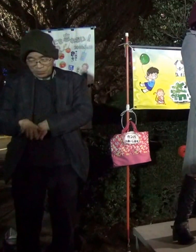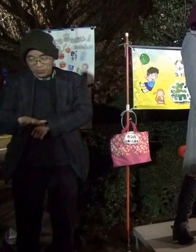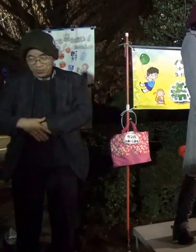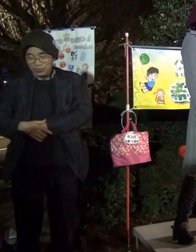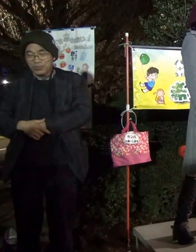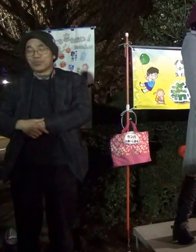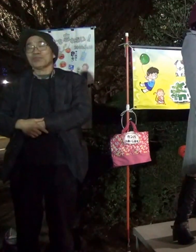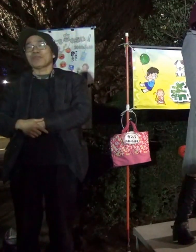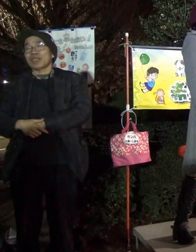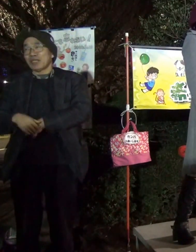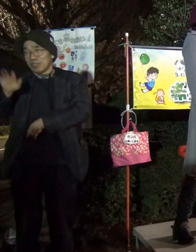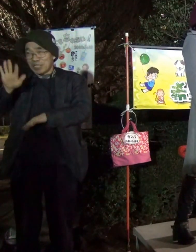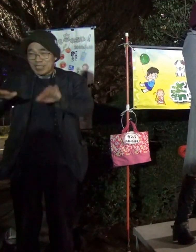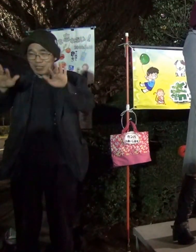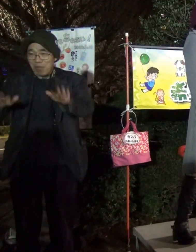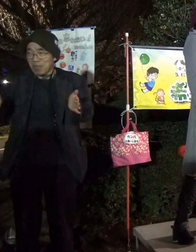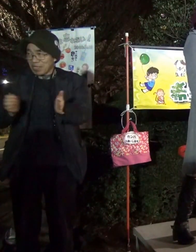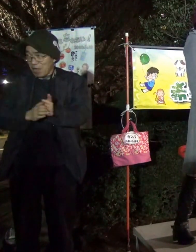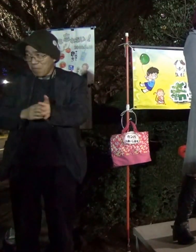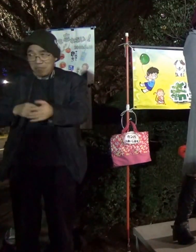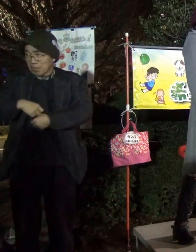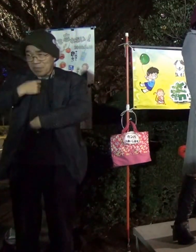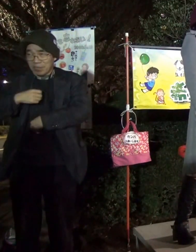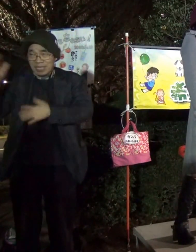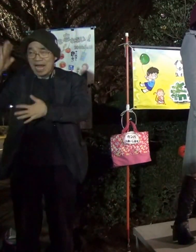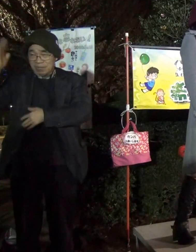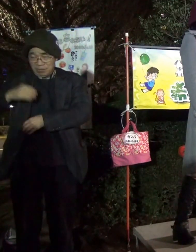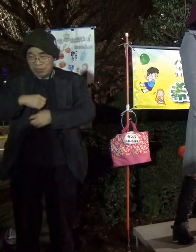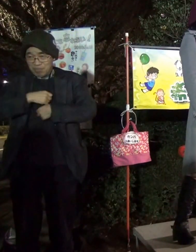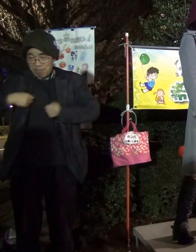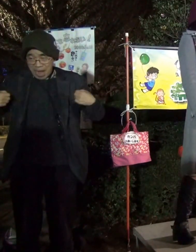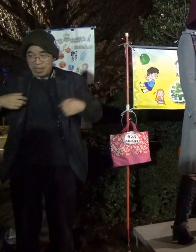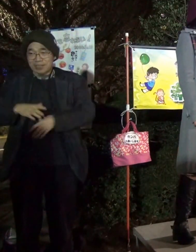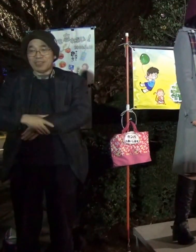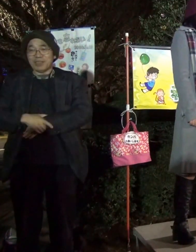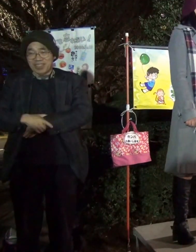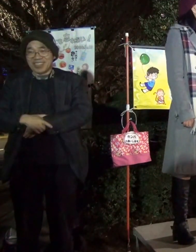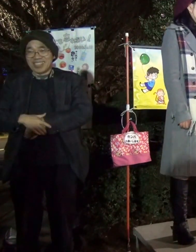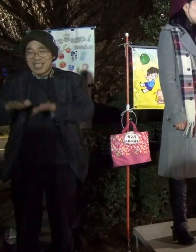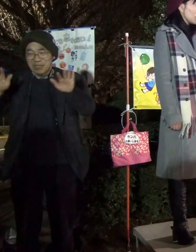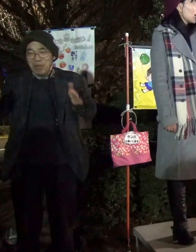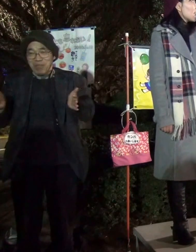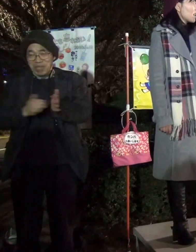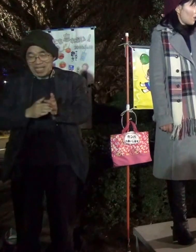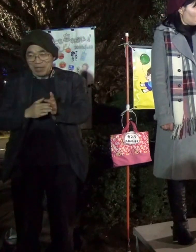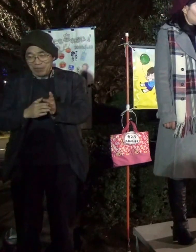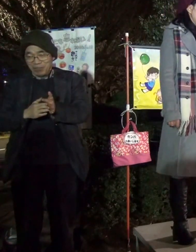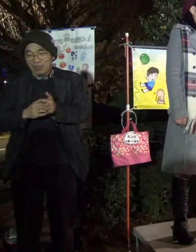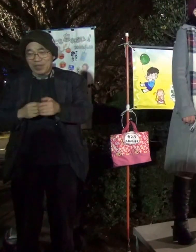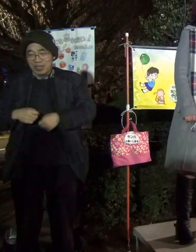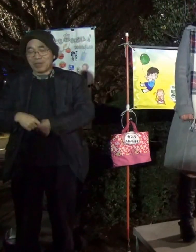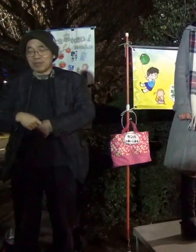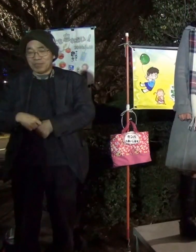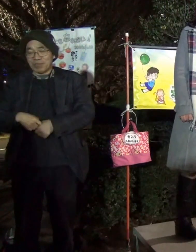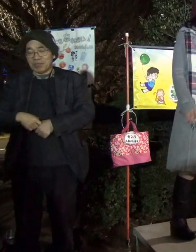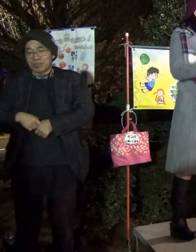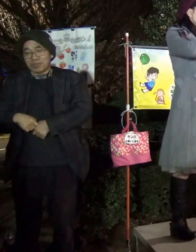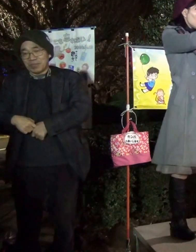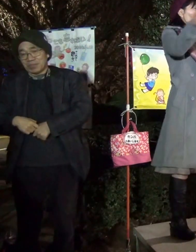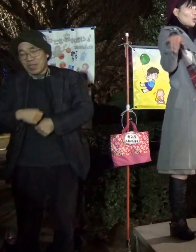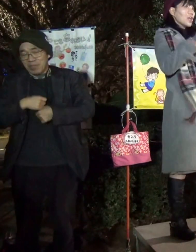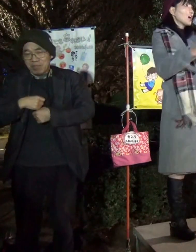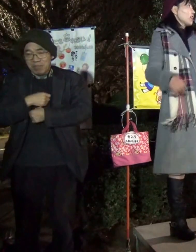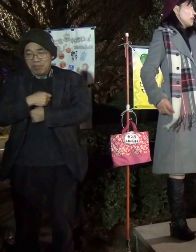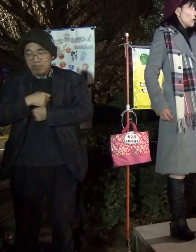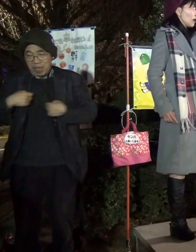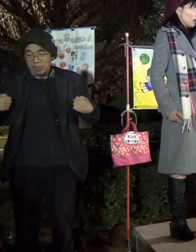ないですか。 試しがねえじゃねえかよ。 本当ですよね。 そうだ、安倍の東電いい感じにしろ、真摯 だ ね。 先にね、自分たちだけ逃げたんだよ。 そうだよ、 もう京都の